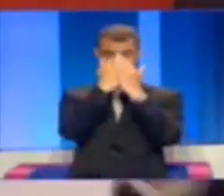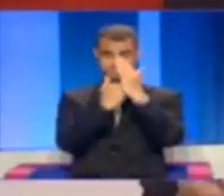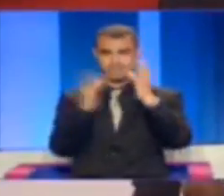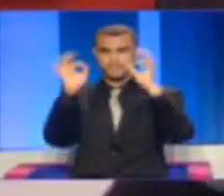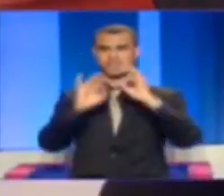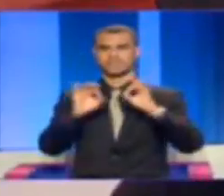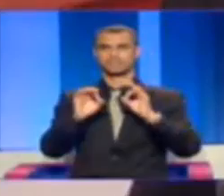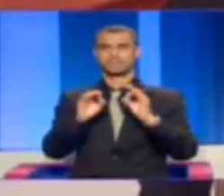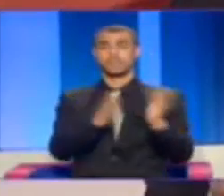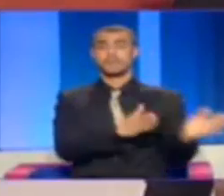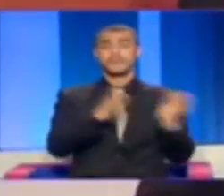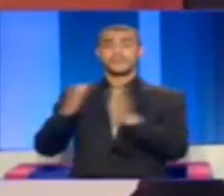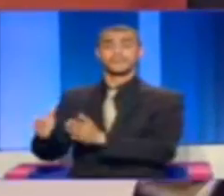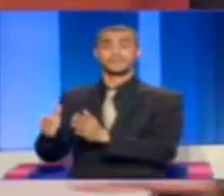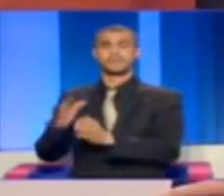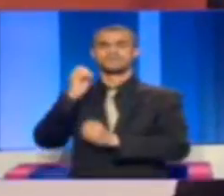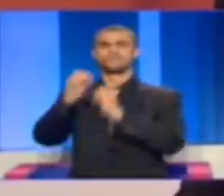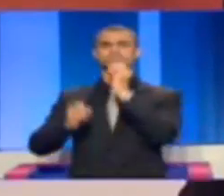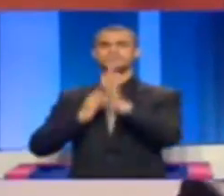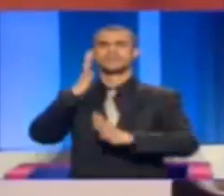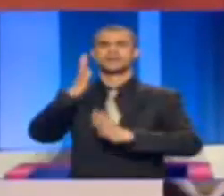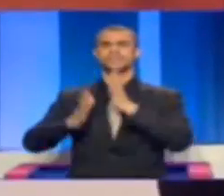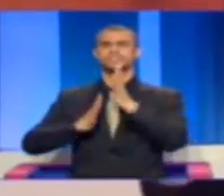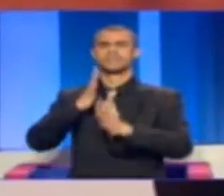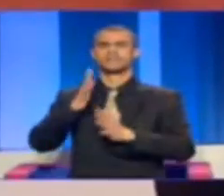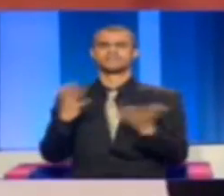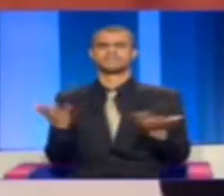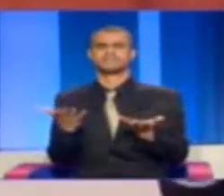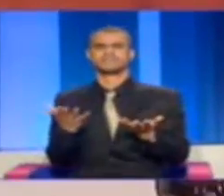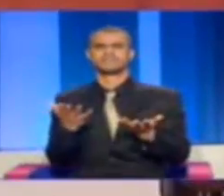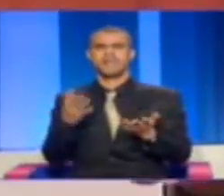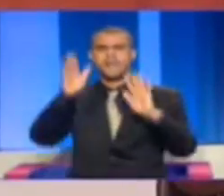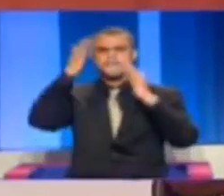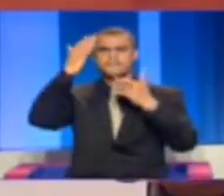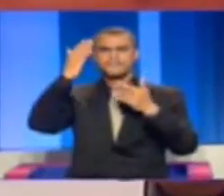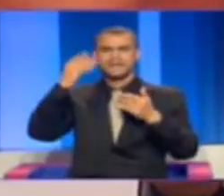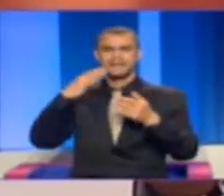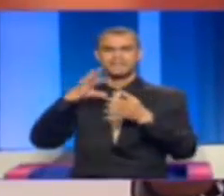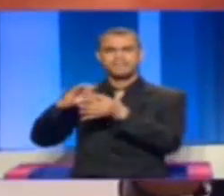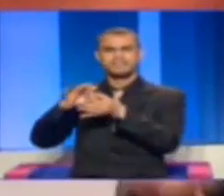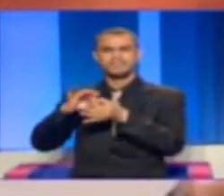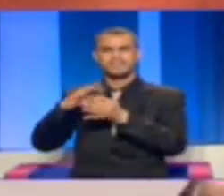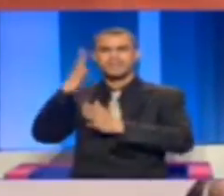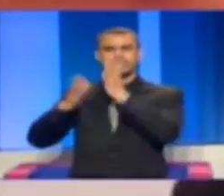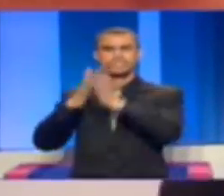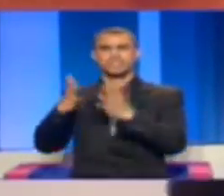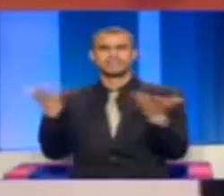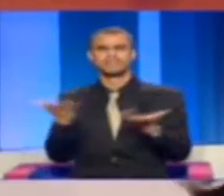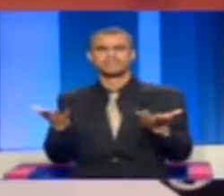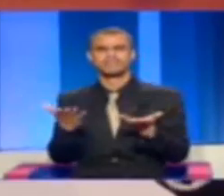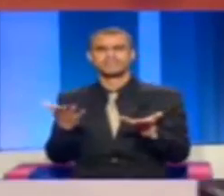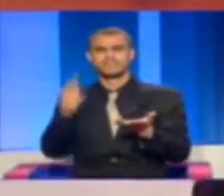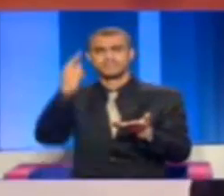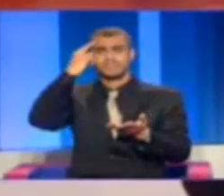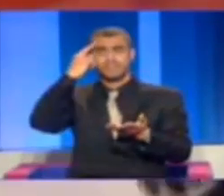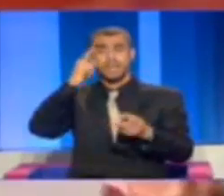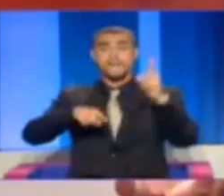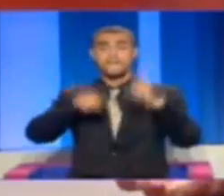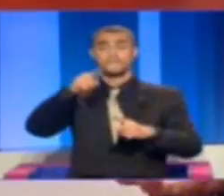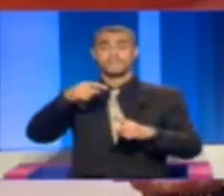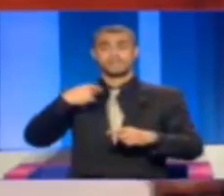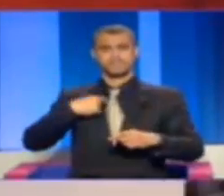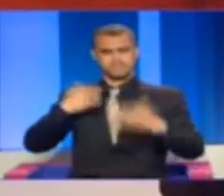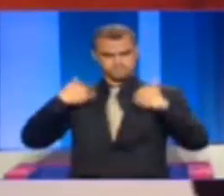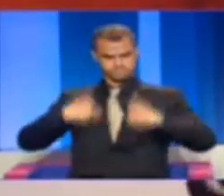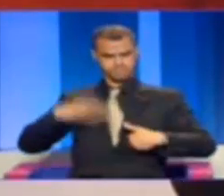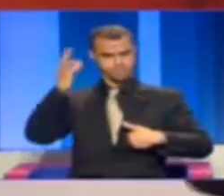المدرسه. واضح. نتكلموا على لغه الاشاره قبل ربما ما نديروا لحوارنا هذا الخلاصات. انفتاح المغاربه على لغه الاشاره، حنا مني تنكونوا في فضاءات يستعصي